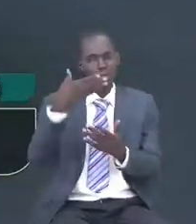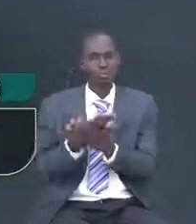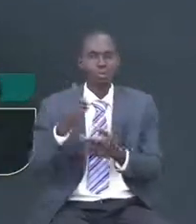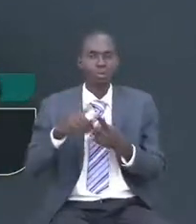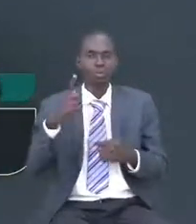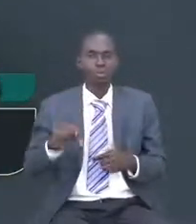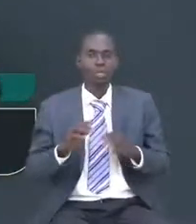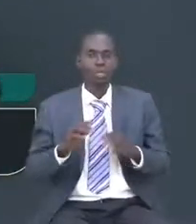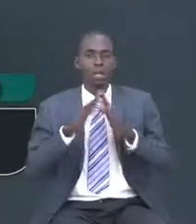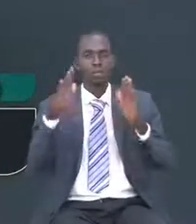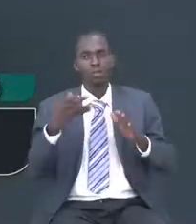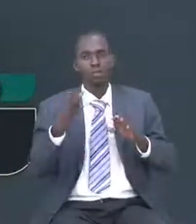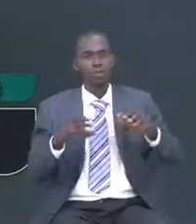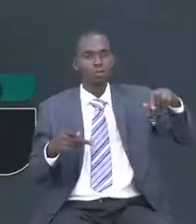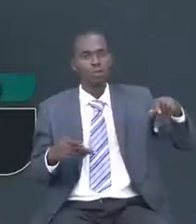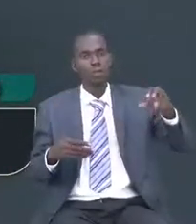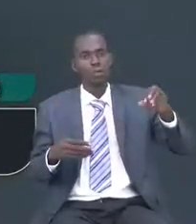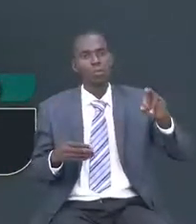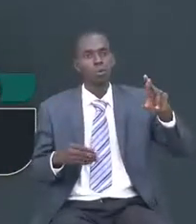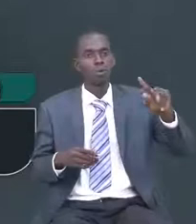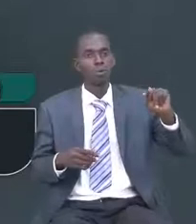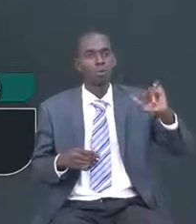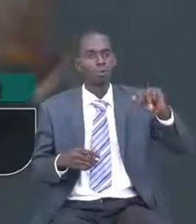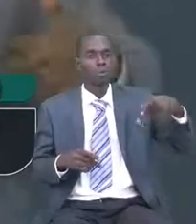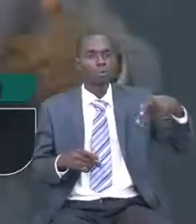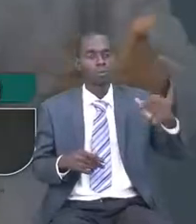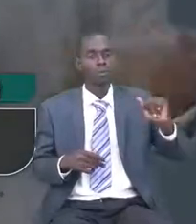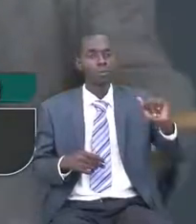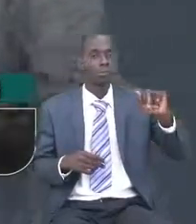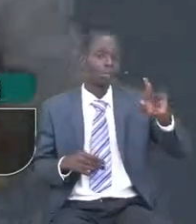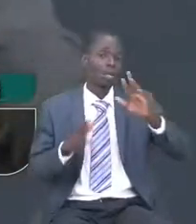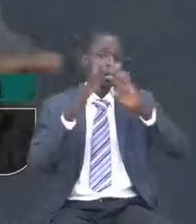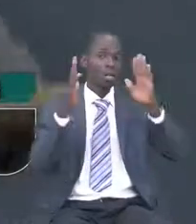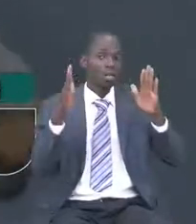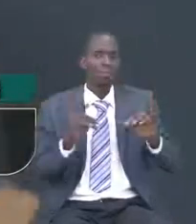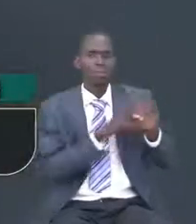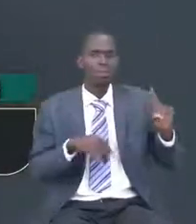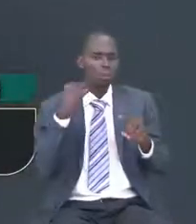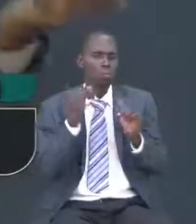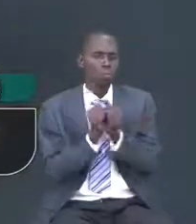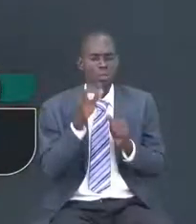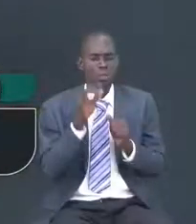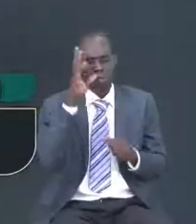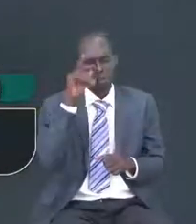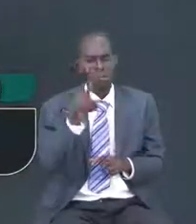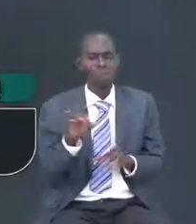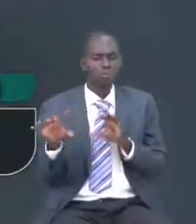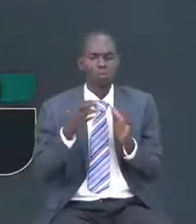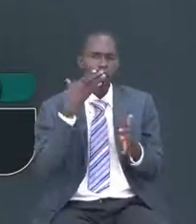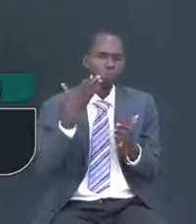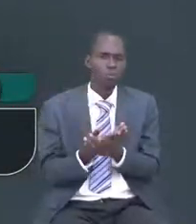Il faisait bien. Il réussissait. Et le Seigneur était avec lui. Et le Seigneur l'a même prospéré. Et le Seigneur a